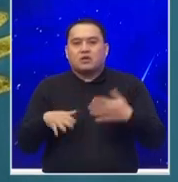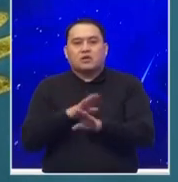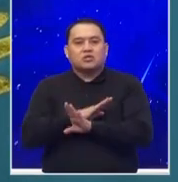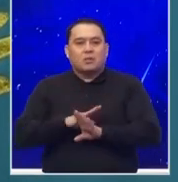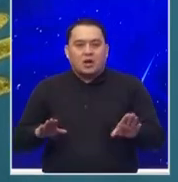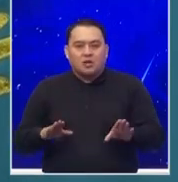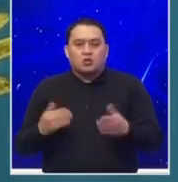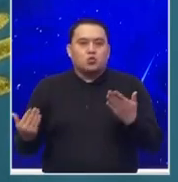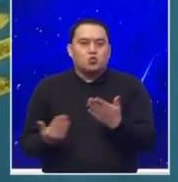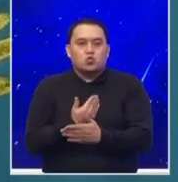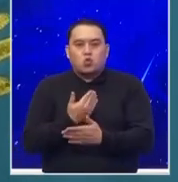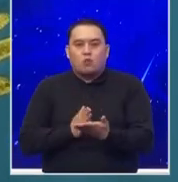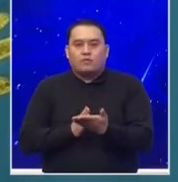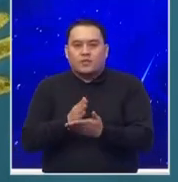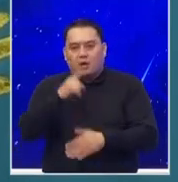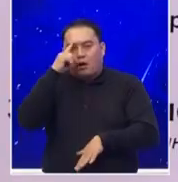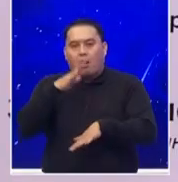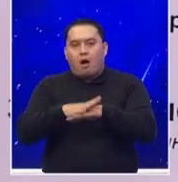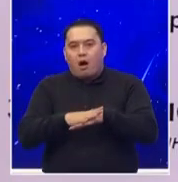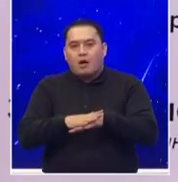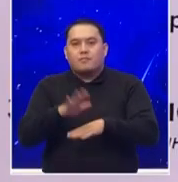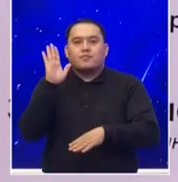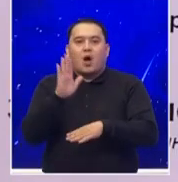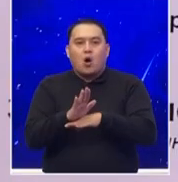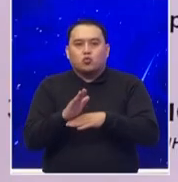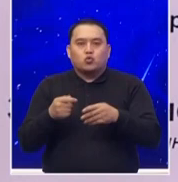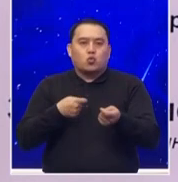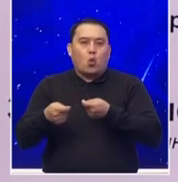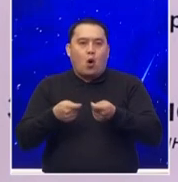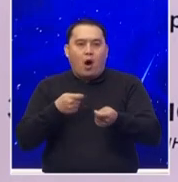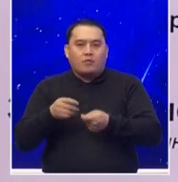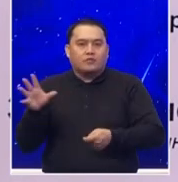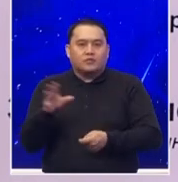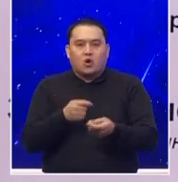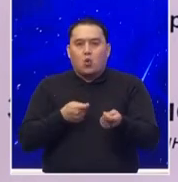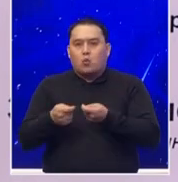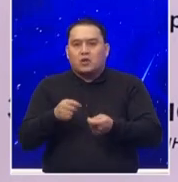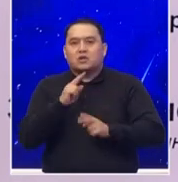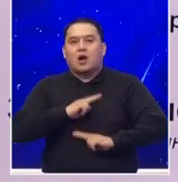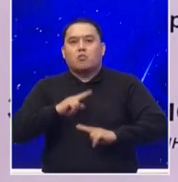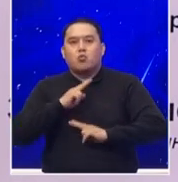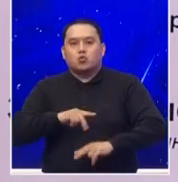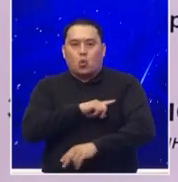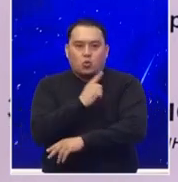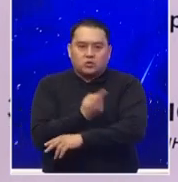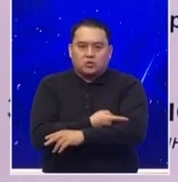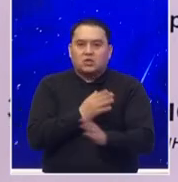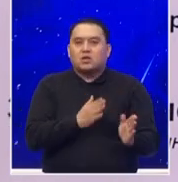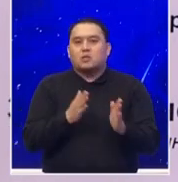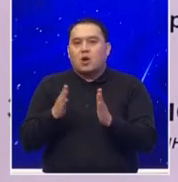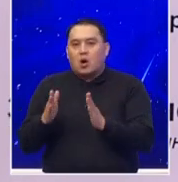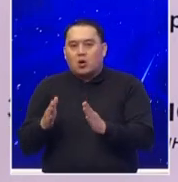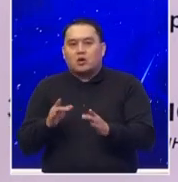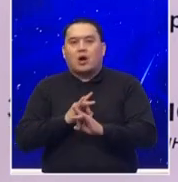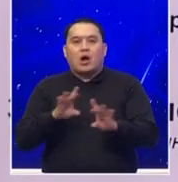расслабляться. Новые вызовы впереди. Аманды Кваталов дал поручение руководителям всех управлений работать в усиленном режиме. Он